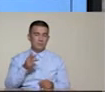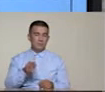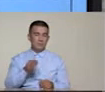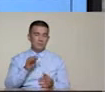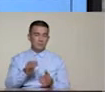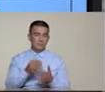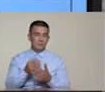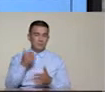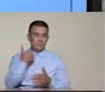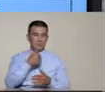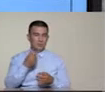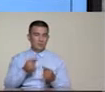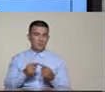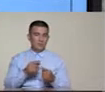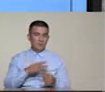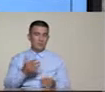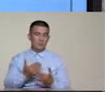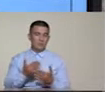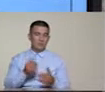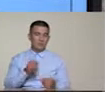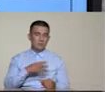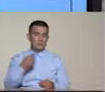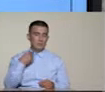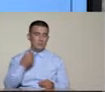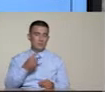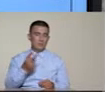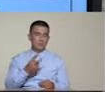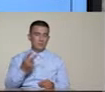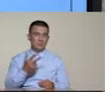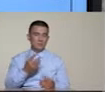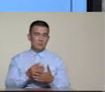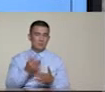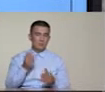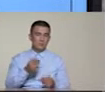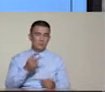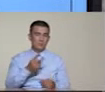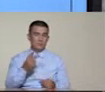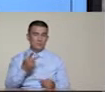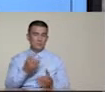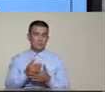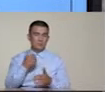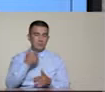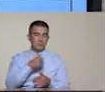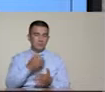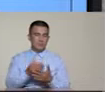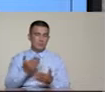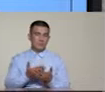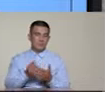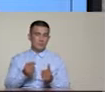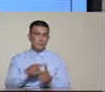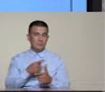kelar ekan. Diqqat qilgan bo'lsangiz, raqamlar 2-chi va 3-chi ming yillik emas, balki